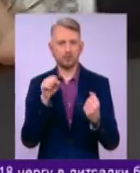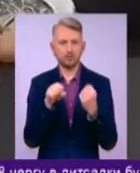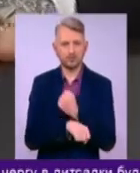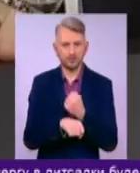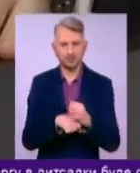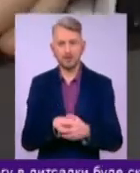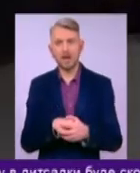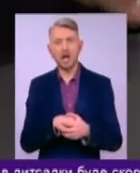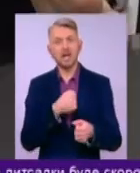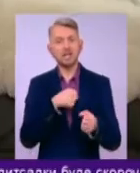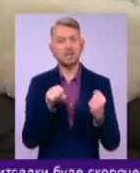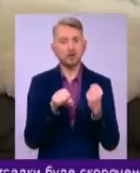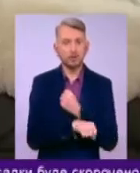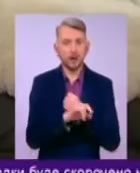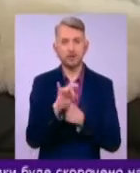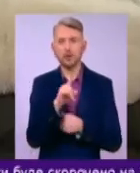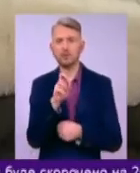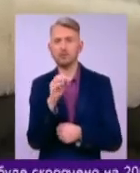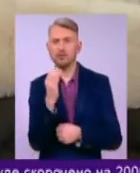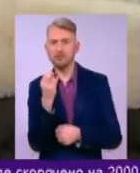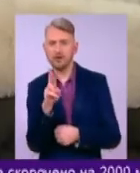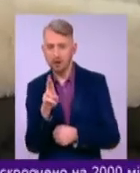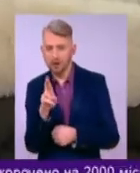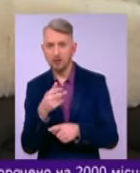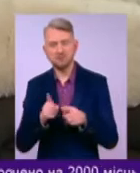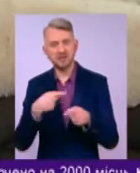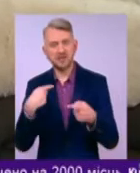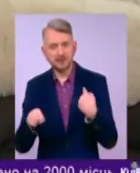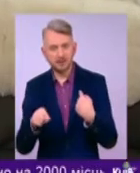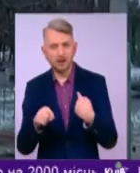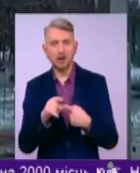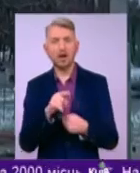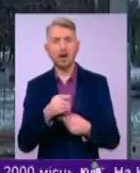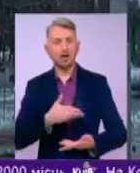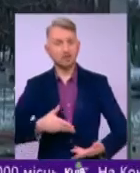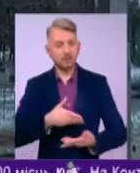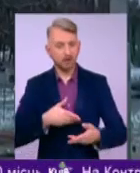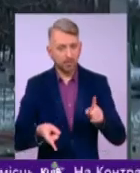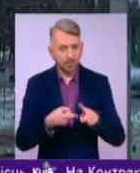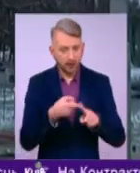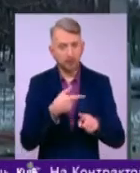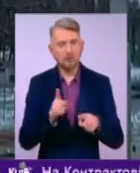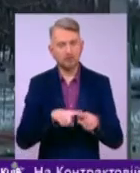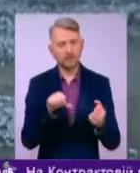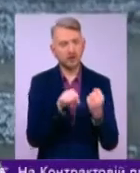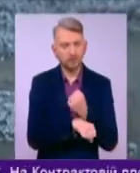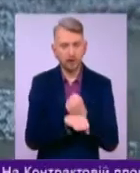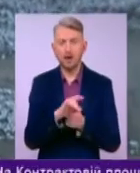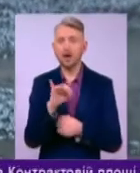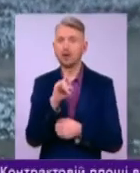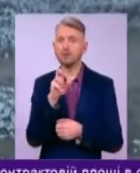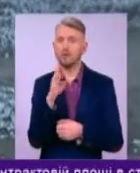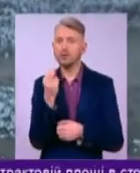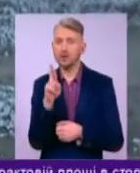розбещення – різні речі. Статевий контакт характерний лише для зґвалтування, а при розбещенні злочинець може тертися об дитину або змушувати